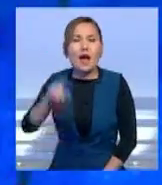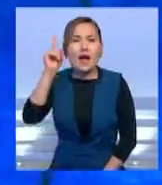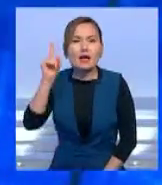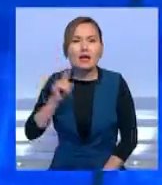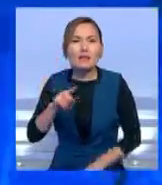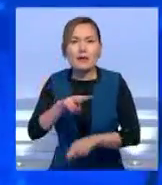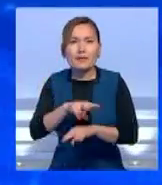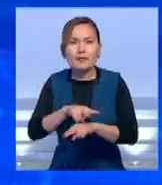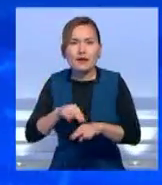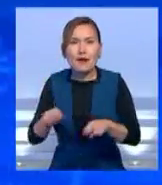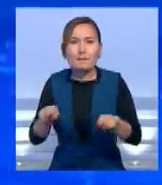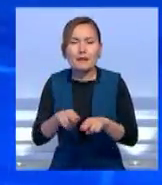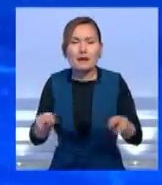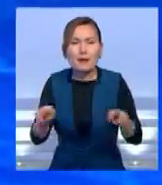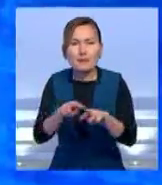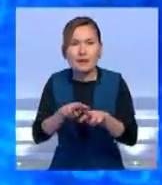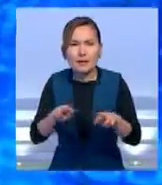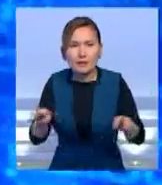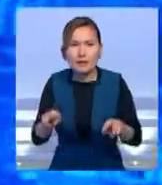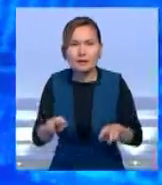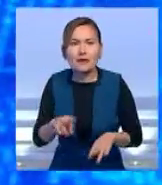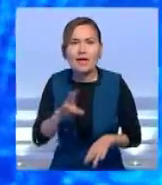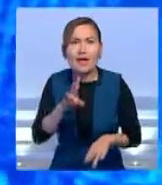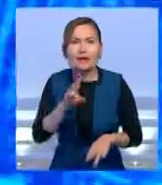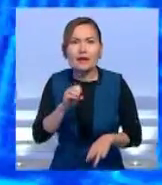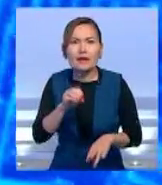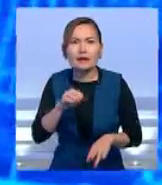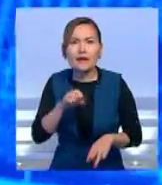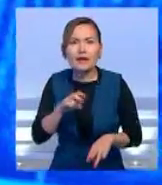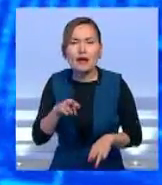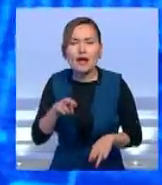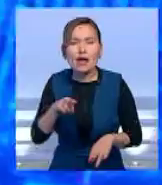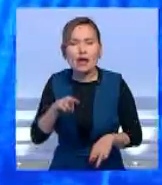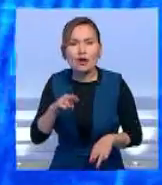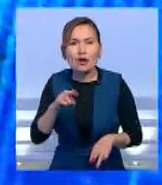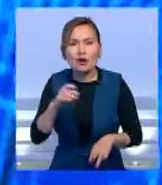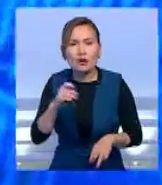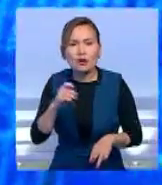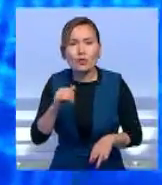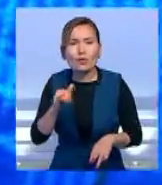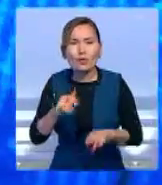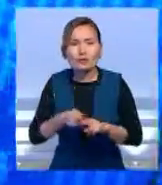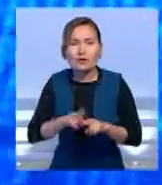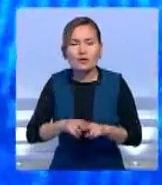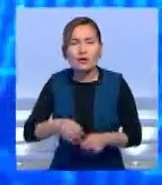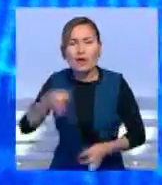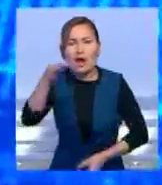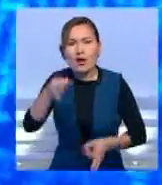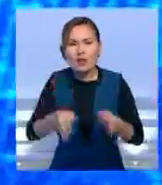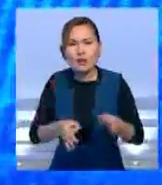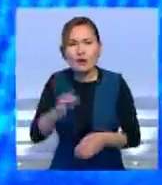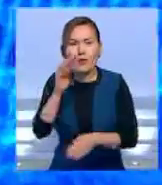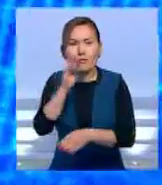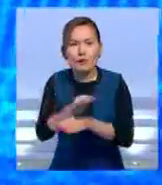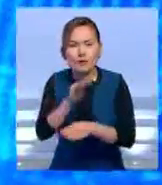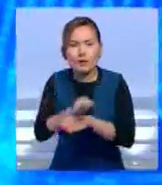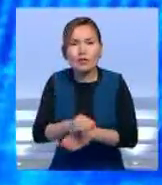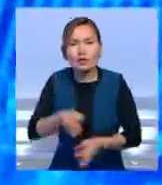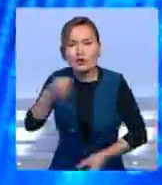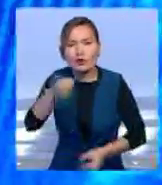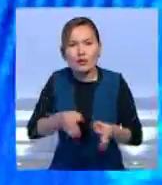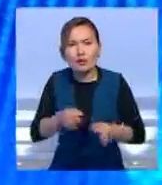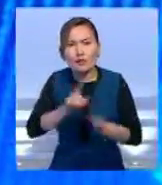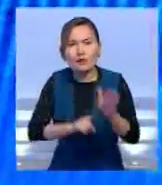Израиль полициясы премьер-министр Биньямин Нетаньяху сыбайлас жемқорлыққа барды деп айыптап, прокуратурадан оған қарсы іс қозғауды сұрап